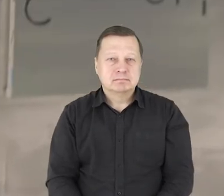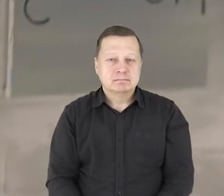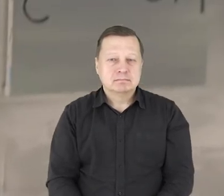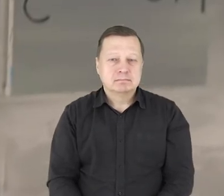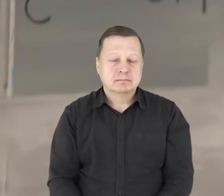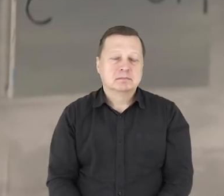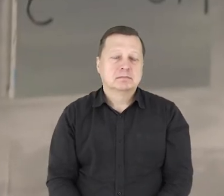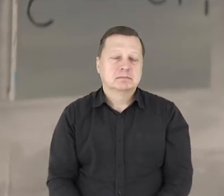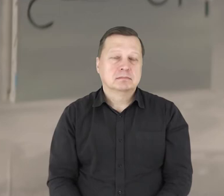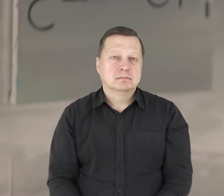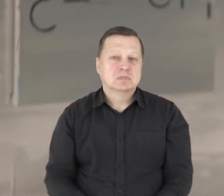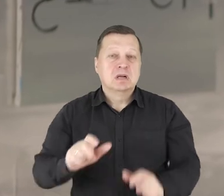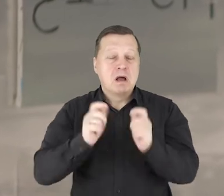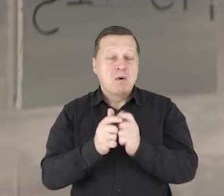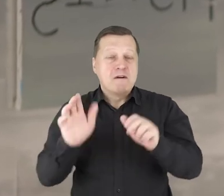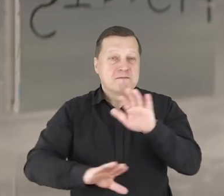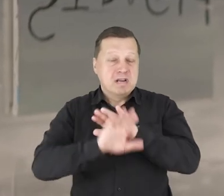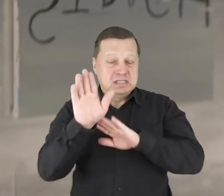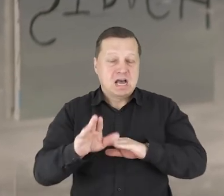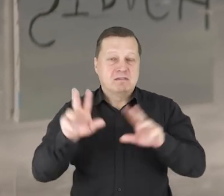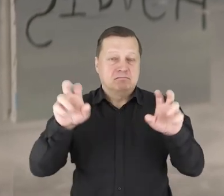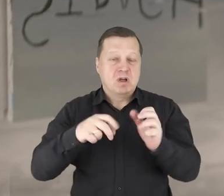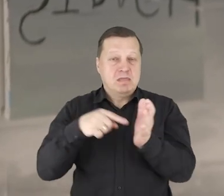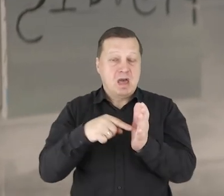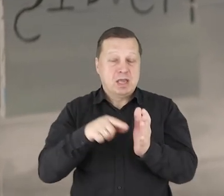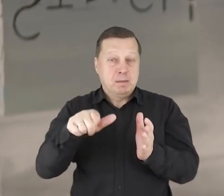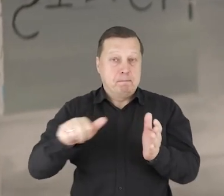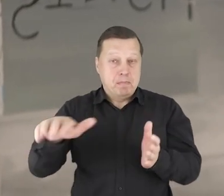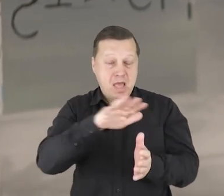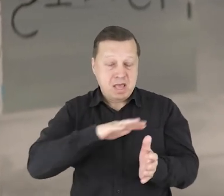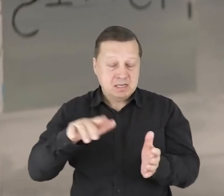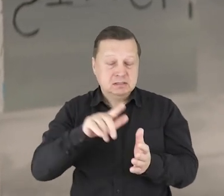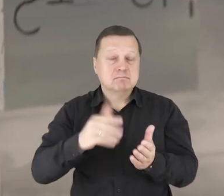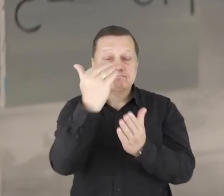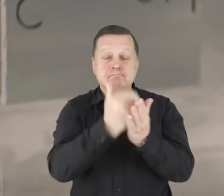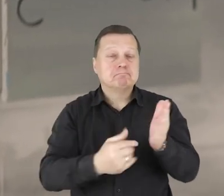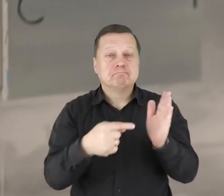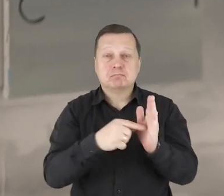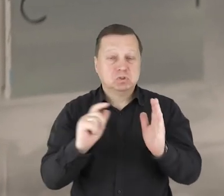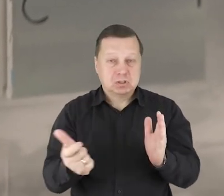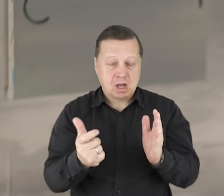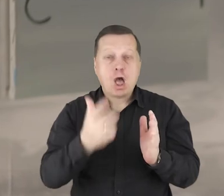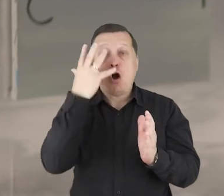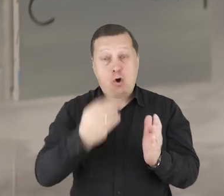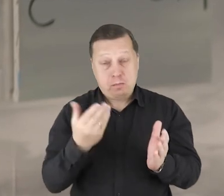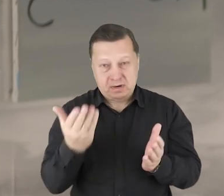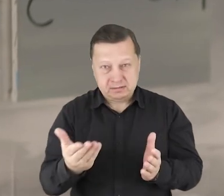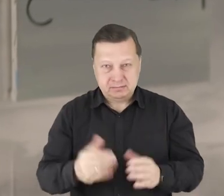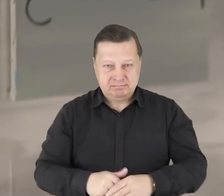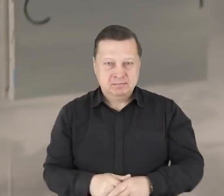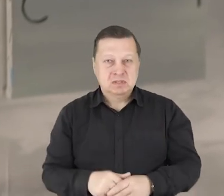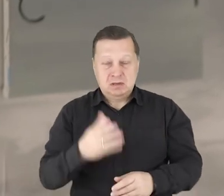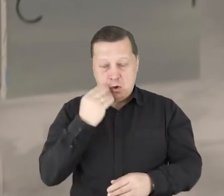Swoistą instrukcją do czytania całej wystawy taki pejzaż jest obraz, który